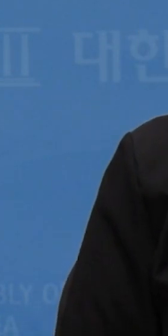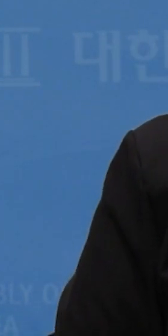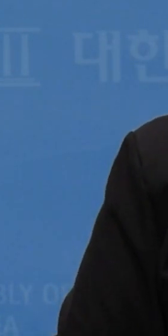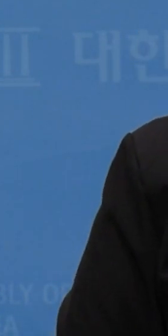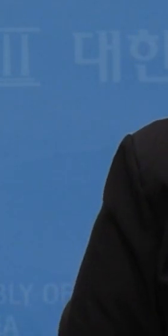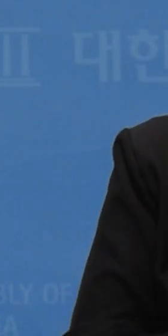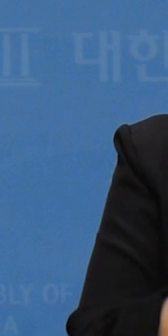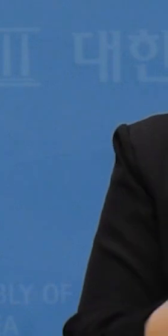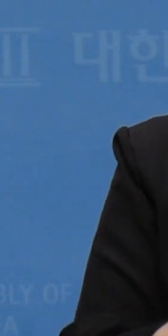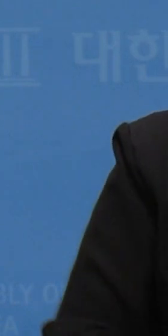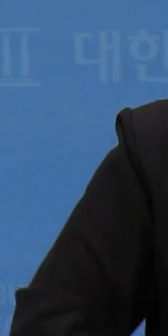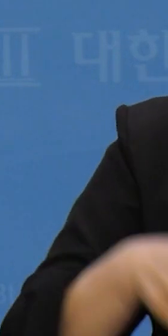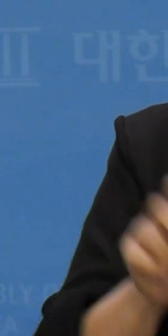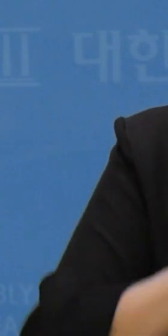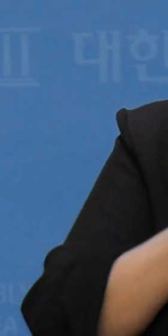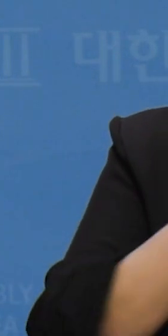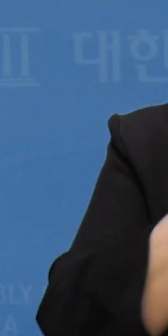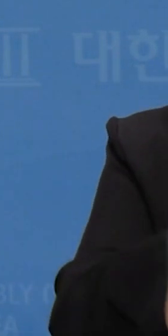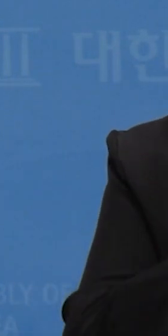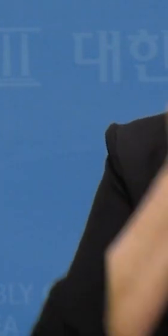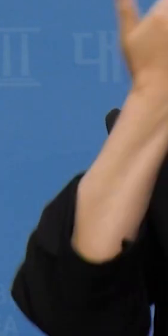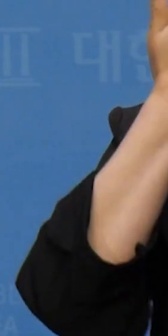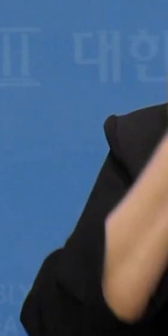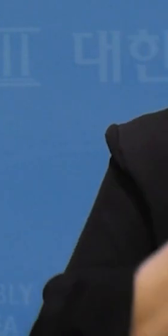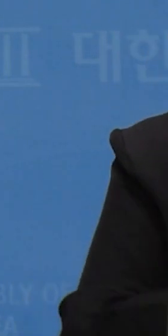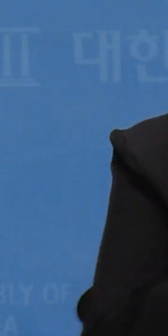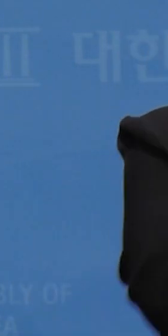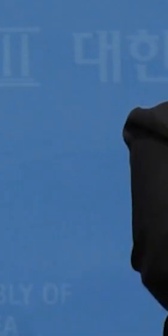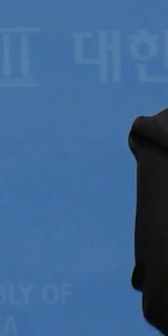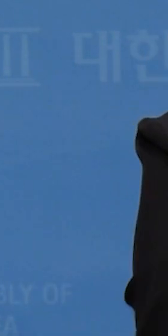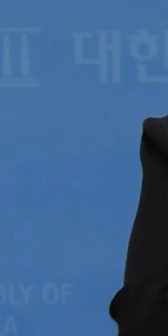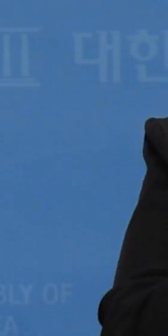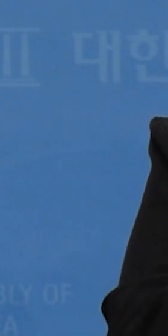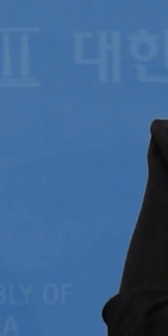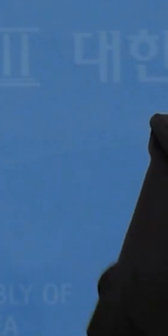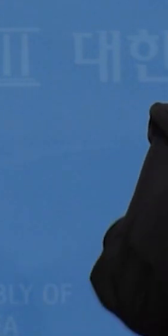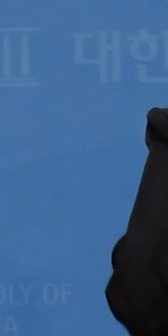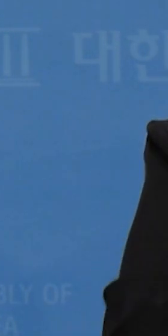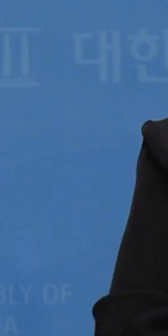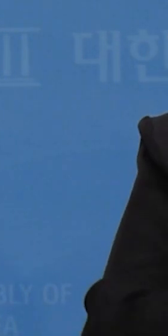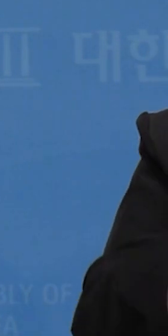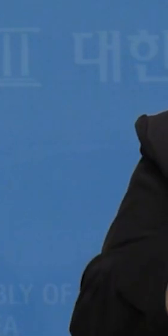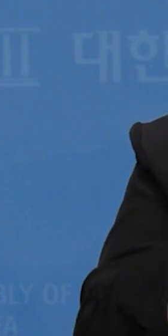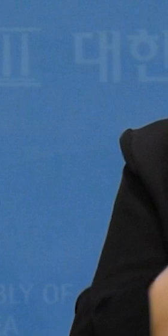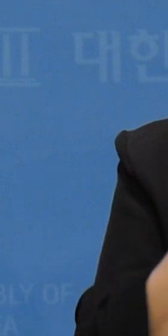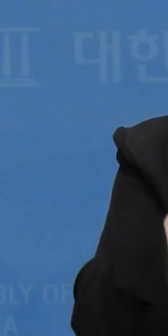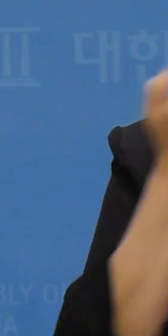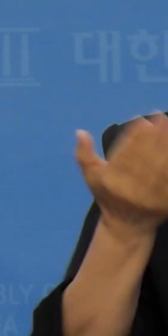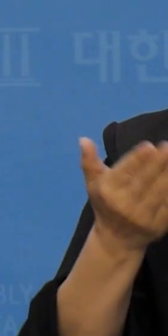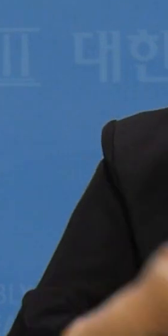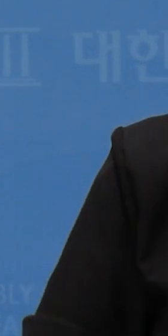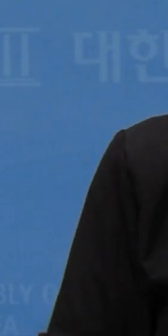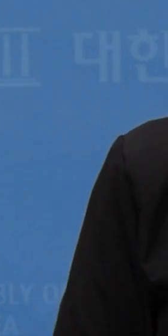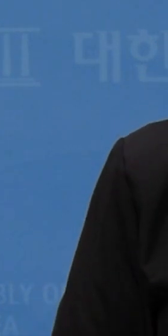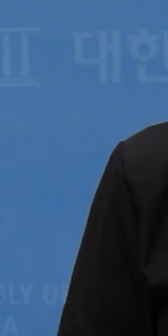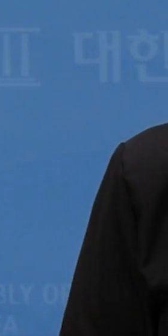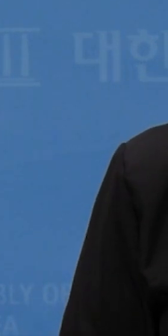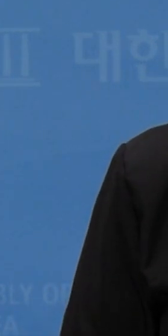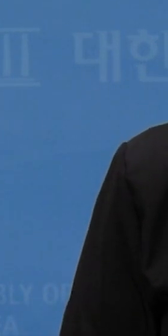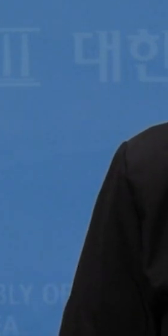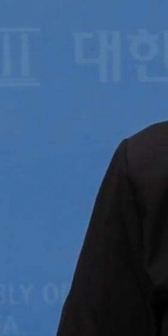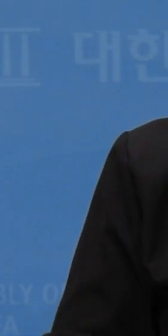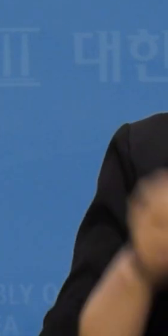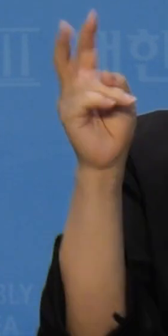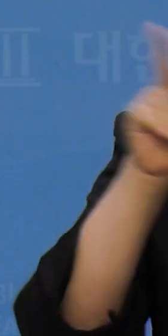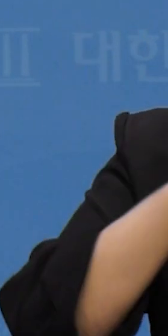대통령실은 협치를 가장 바라는 사람은 대통령일 것이라고 변명했지만 속아웃을 궤변입니다.